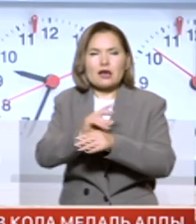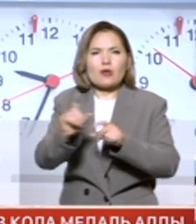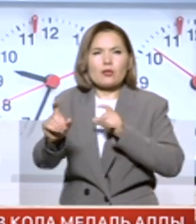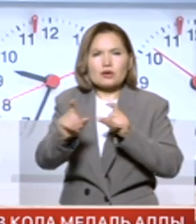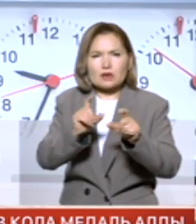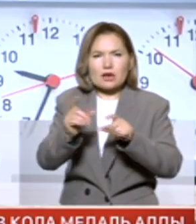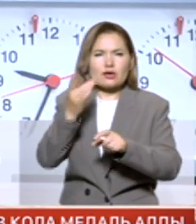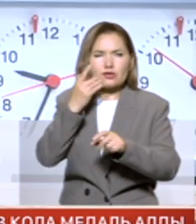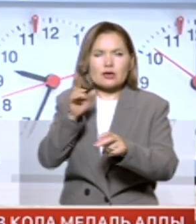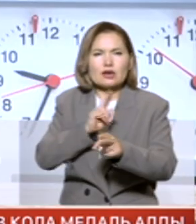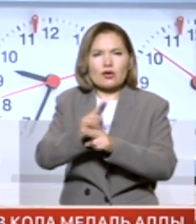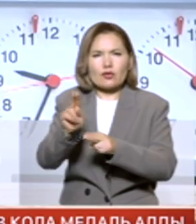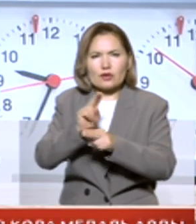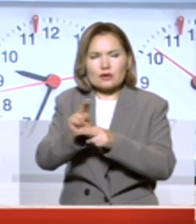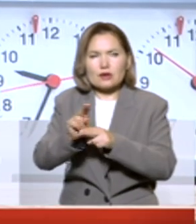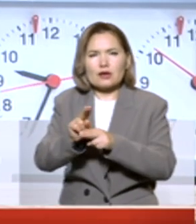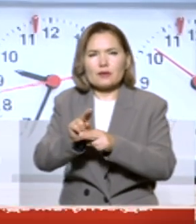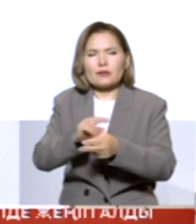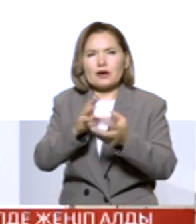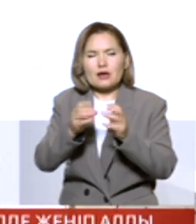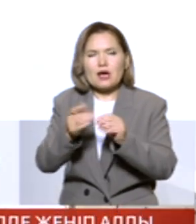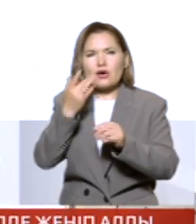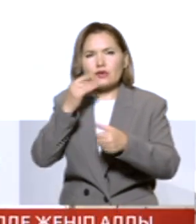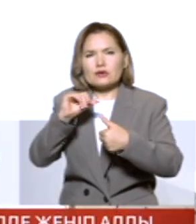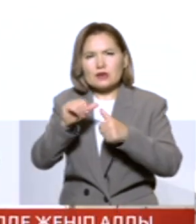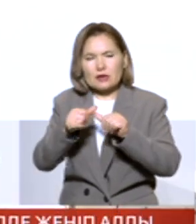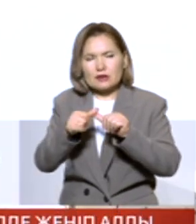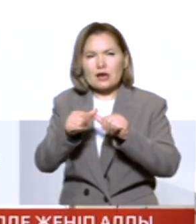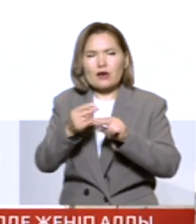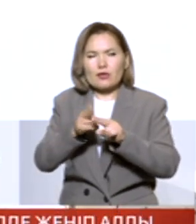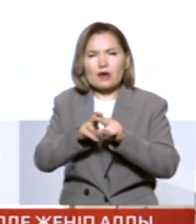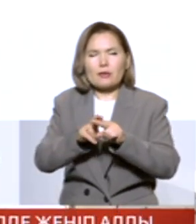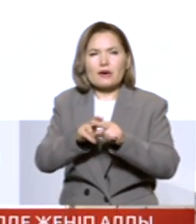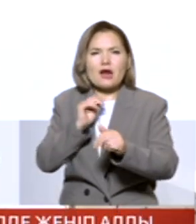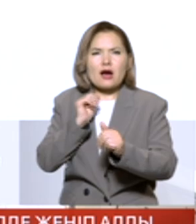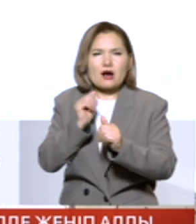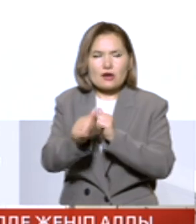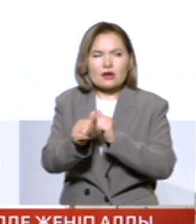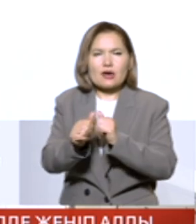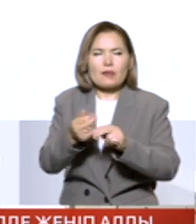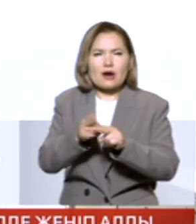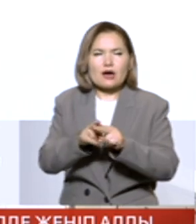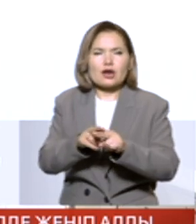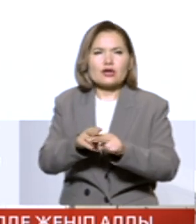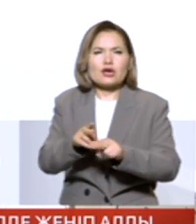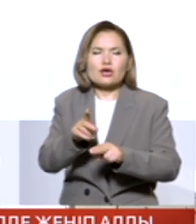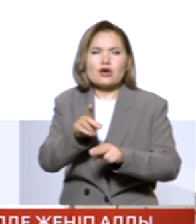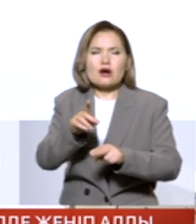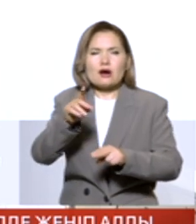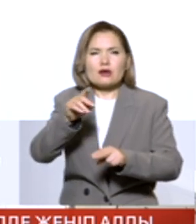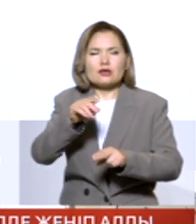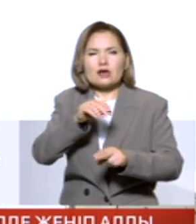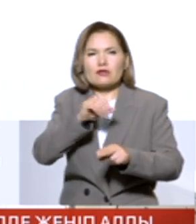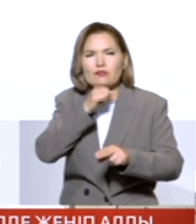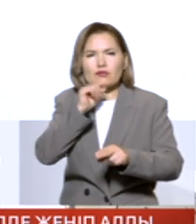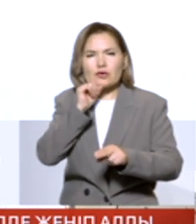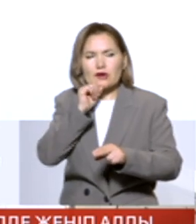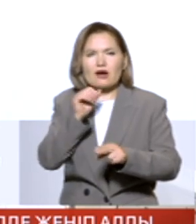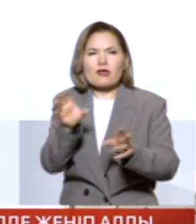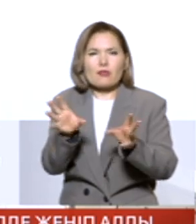жатырмыз. Мұнда енді үздіктермен ойнап, соған жолдама лицензия алған полуфинал